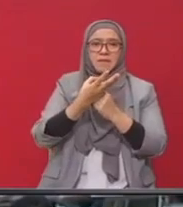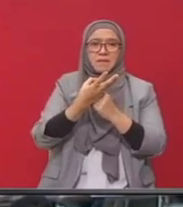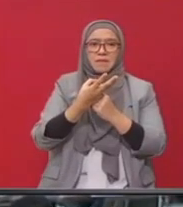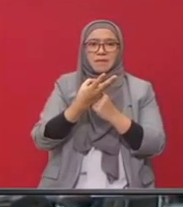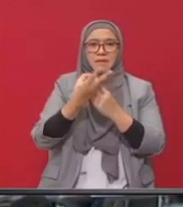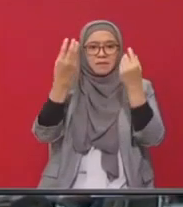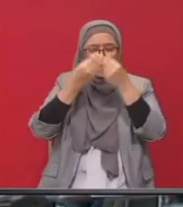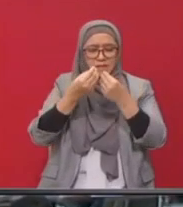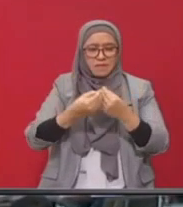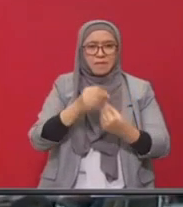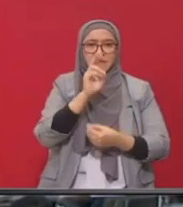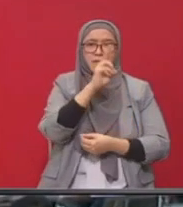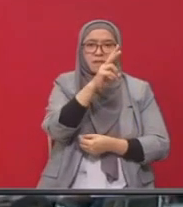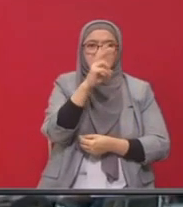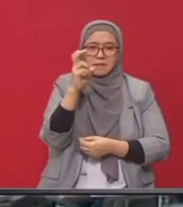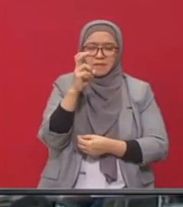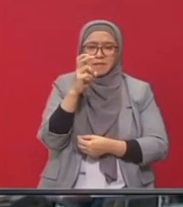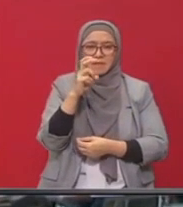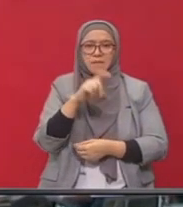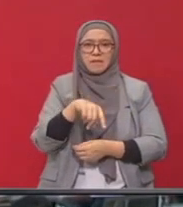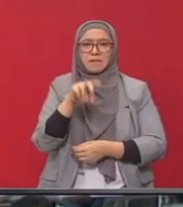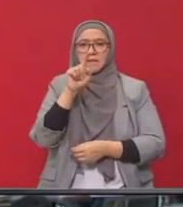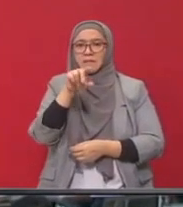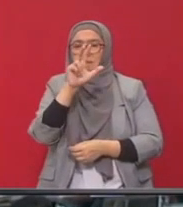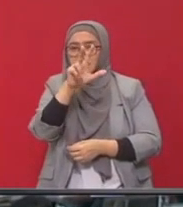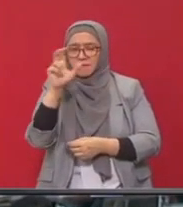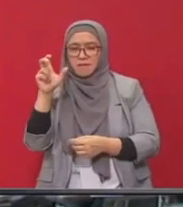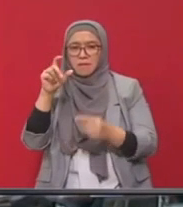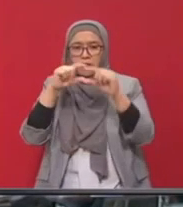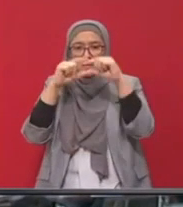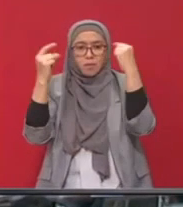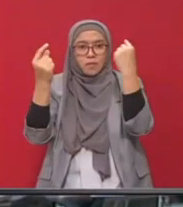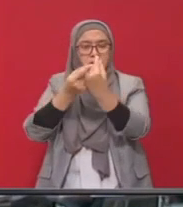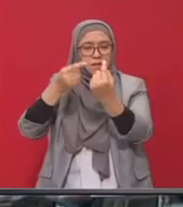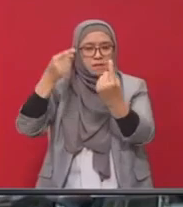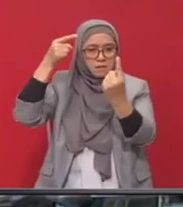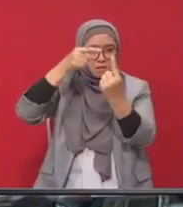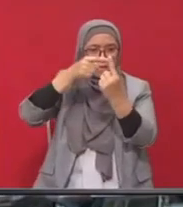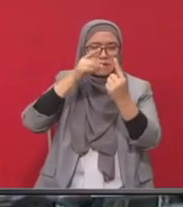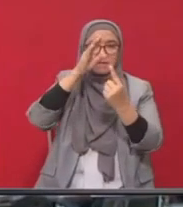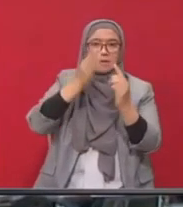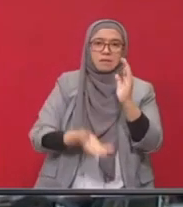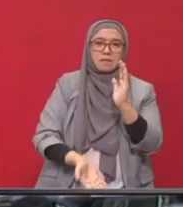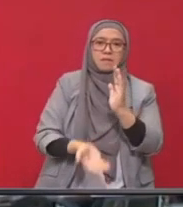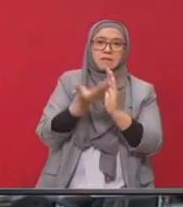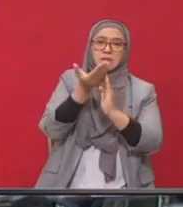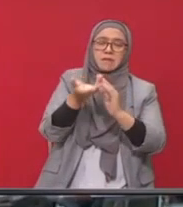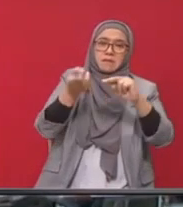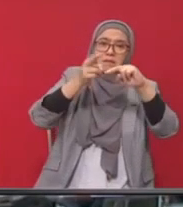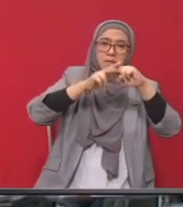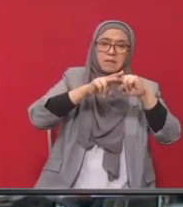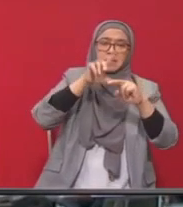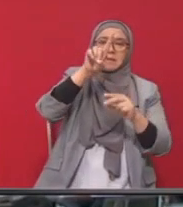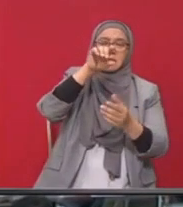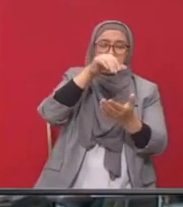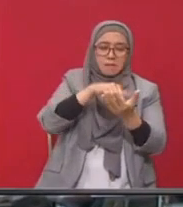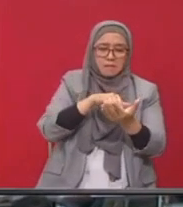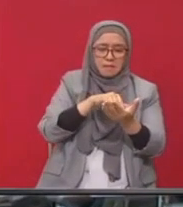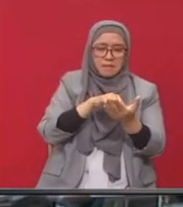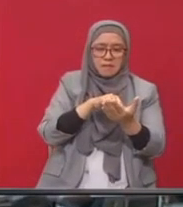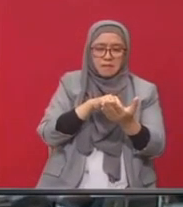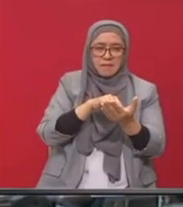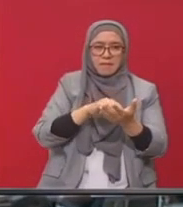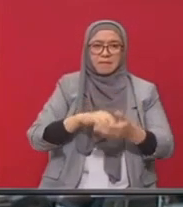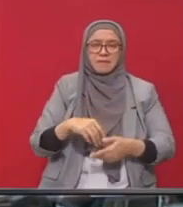200 dan 300 golongan tersasa akan dinaikkan kepada 1000 jadi dalam keadaan itu